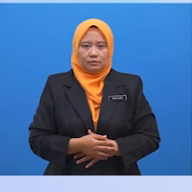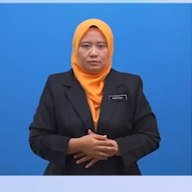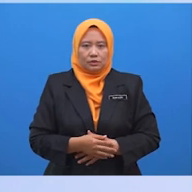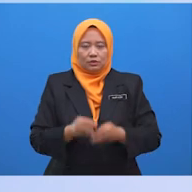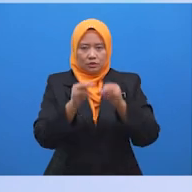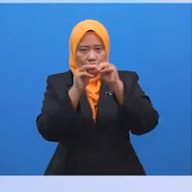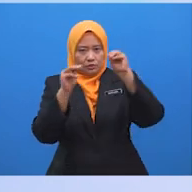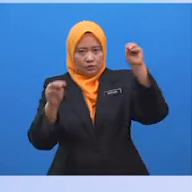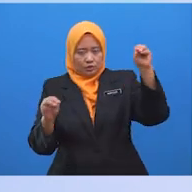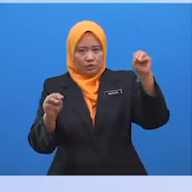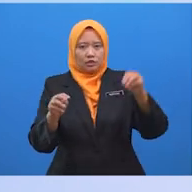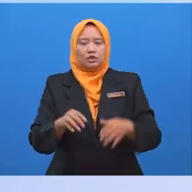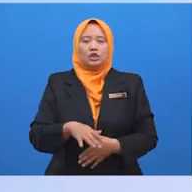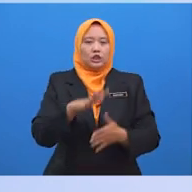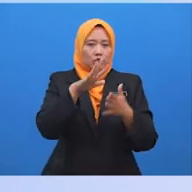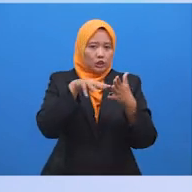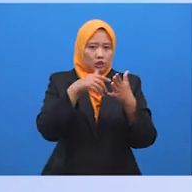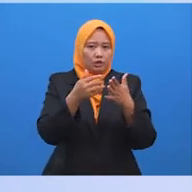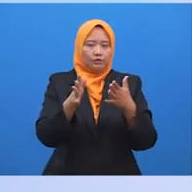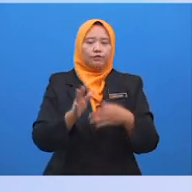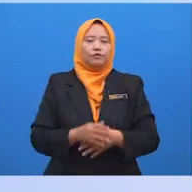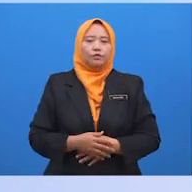Kecerunan graf bagi cecair B ialah